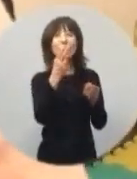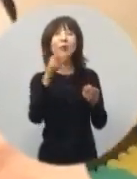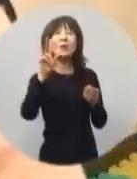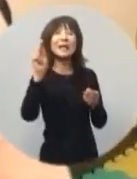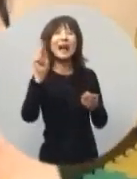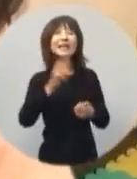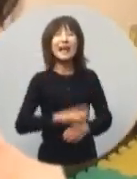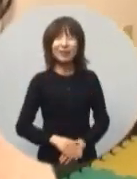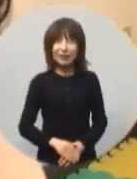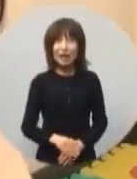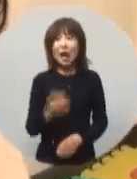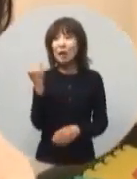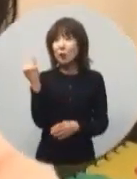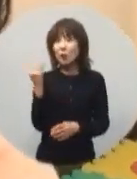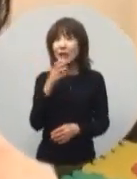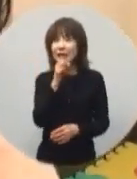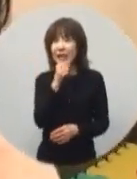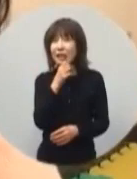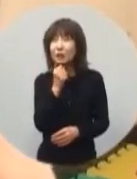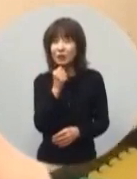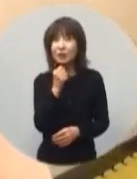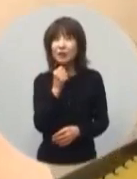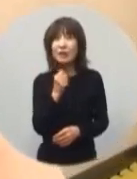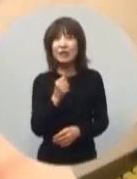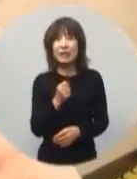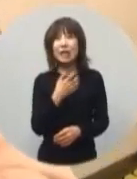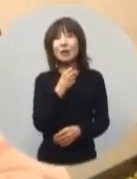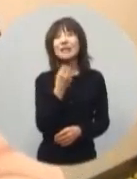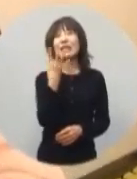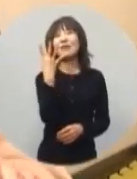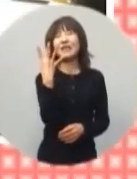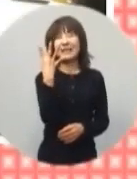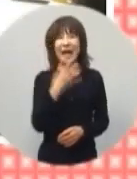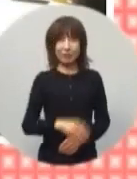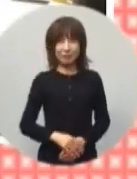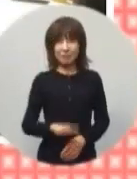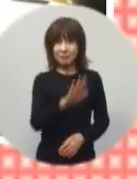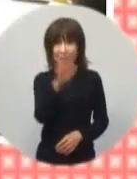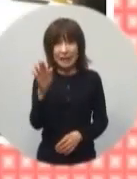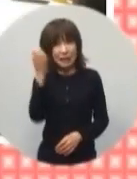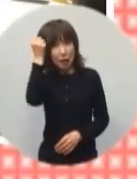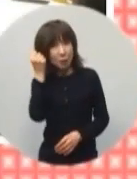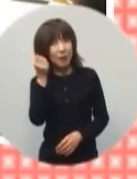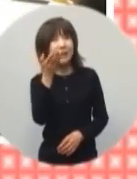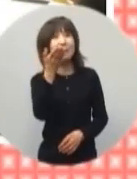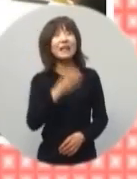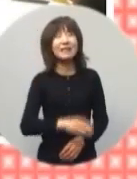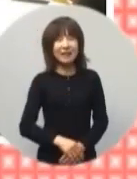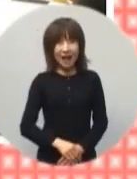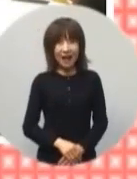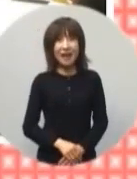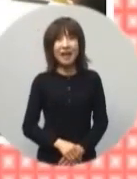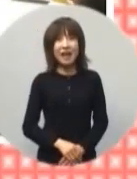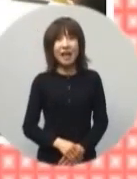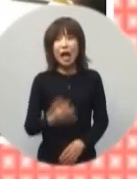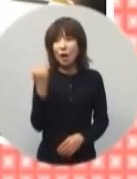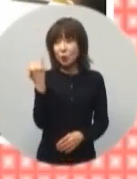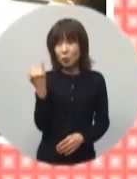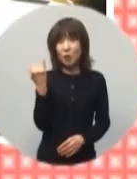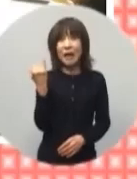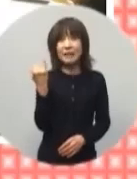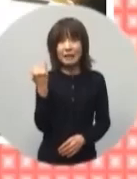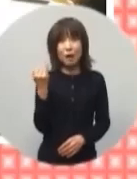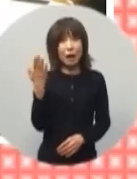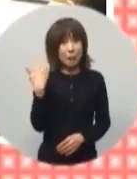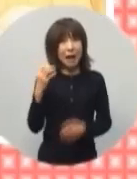。 のどかちゃん何歳ですか？ 3歳。 皆さん覚えていますか？こだまのどかちゃんは